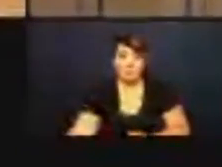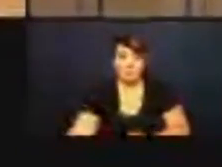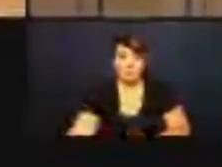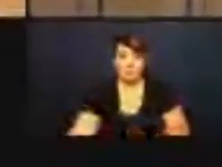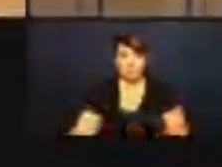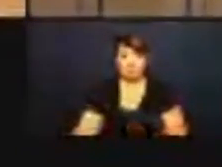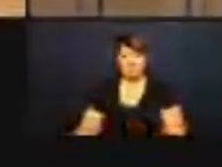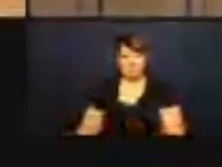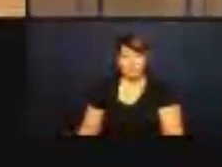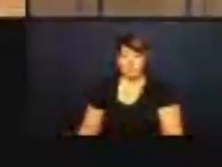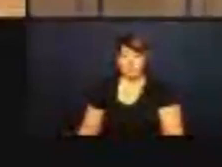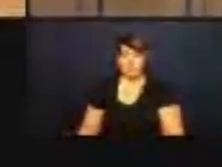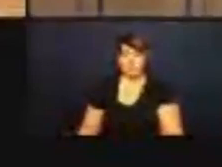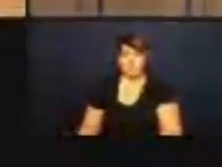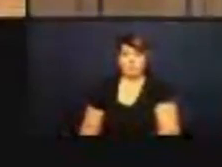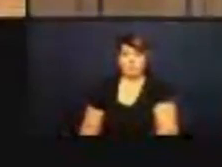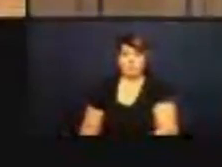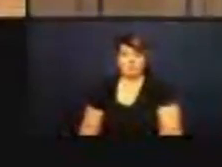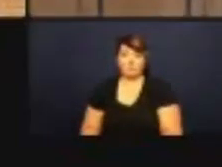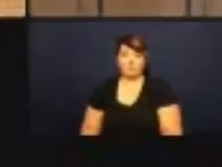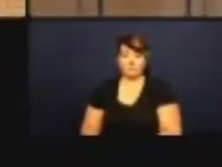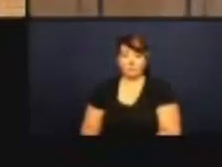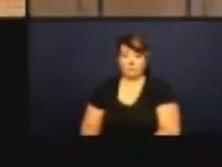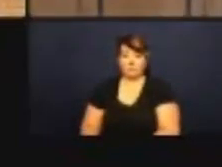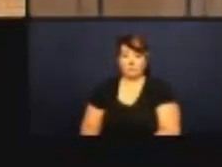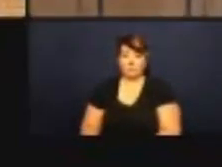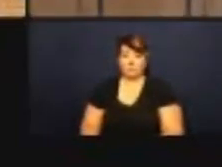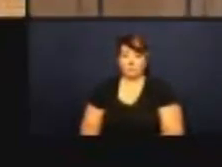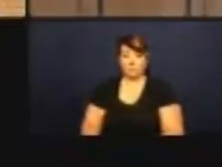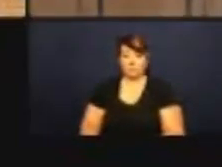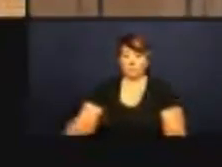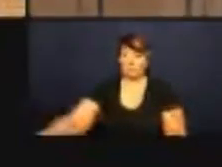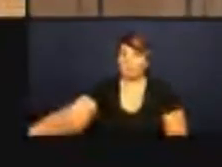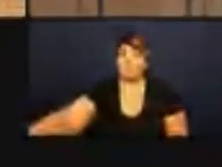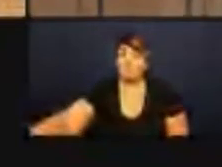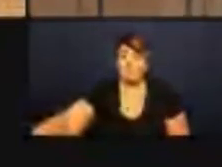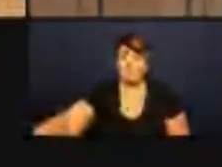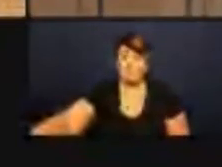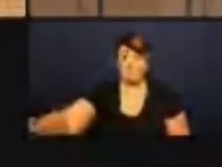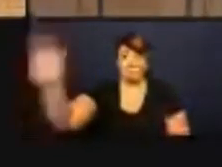Kipengele kinachofuata ni kupendekeza